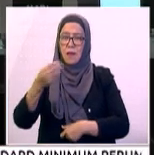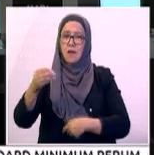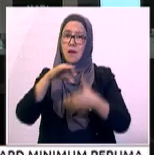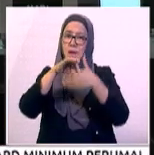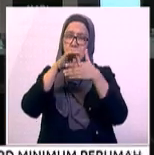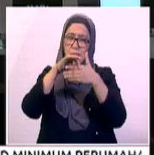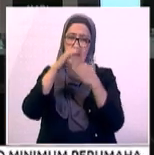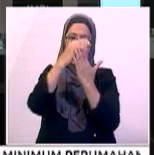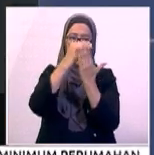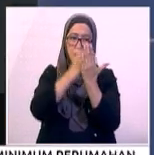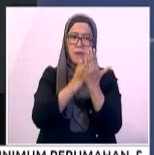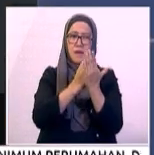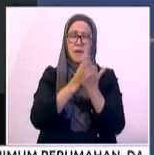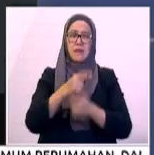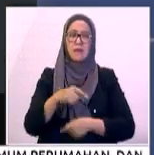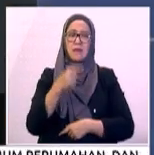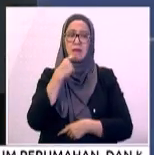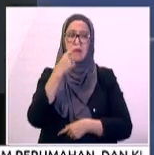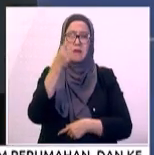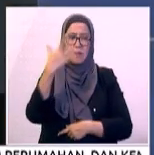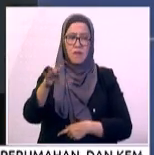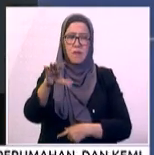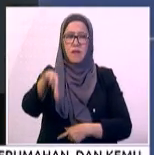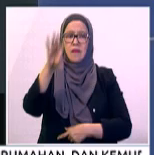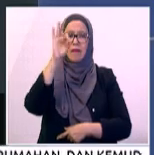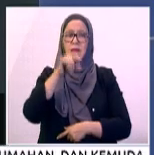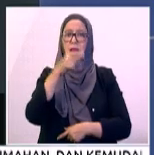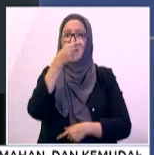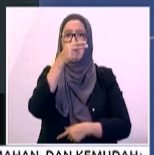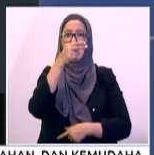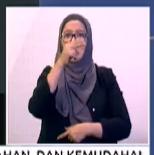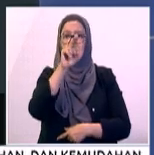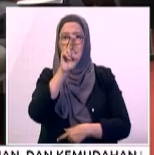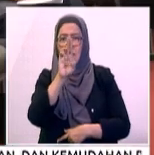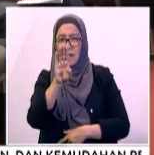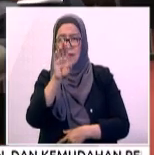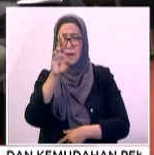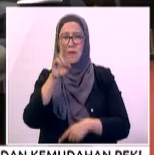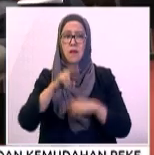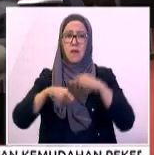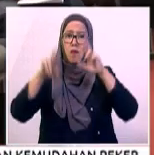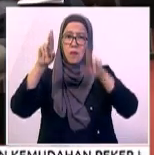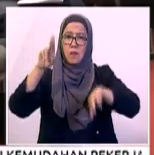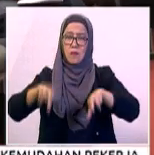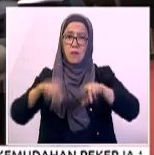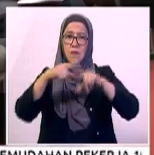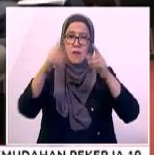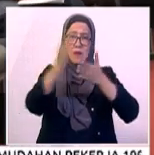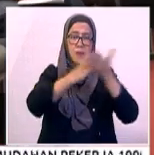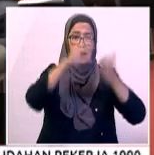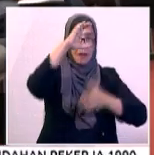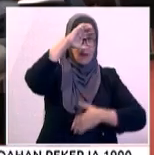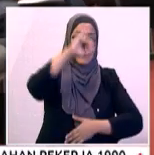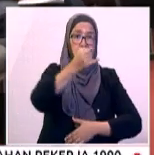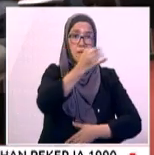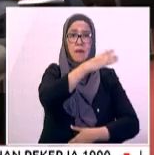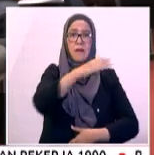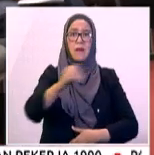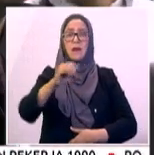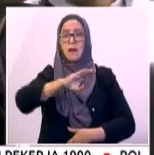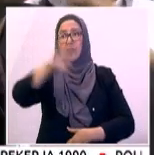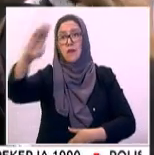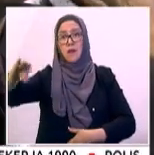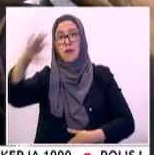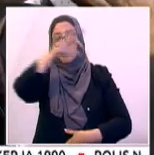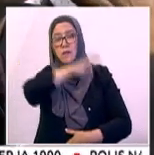telah mengenal pasti dua lokasi untuk dijadikan hub robotik iaitu Cyberjaya dan Bukit Beruntung. Datuk Madani yakin